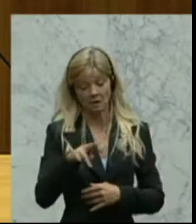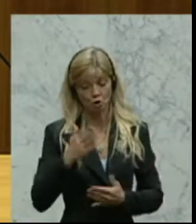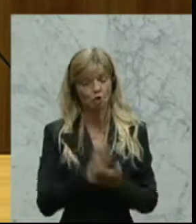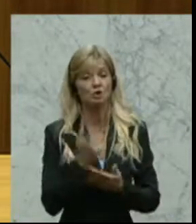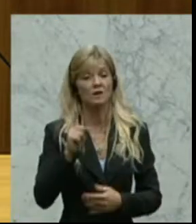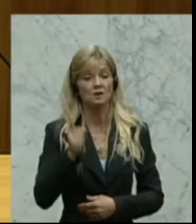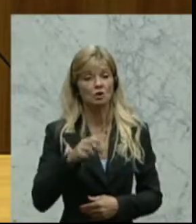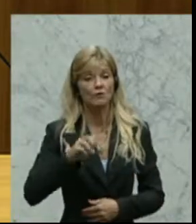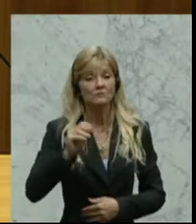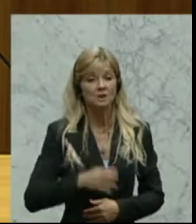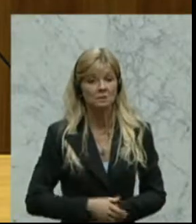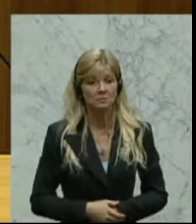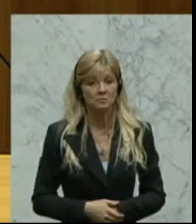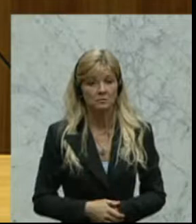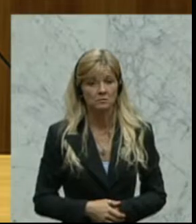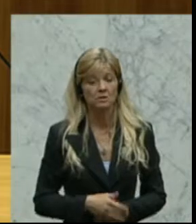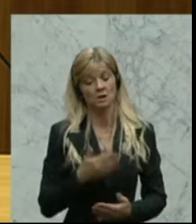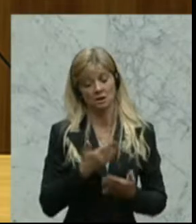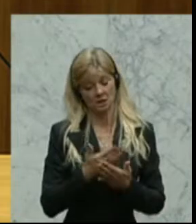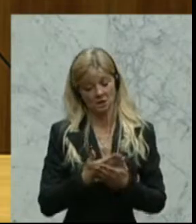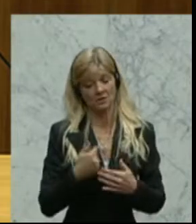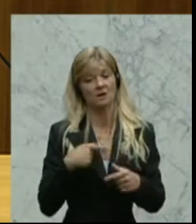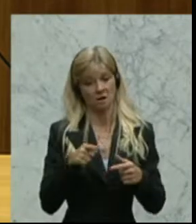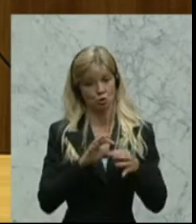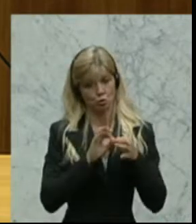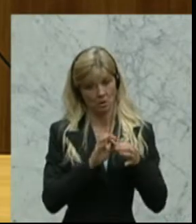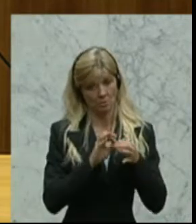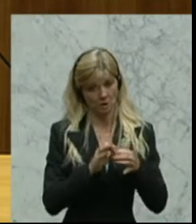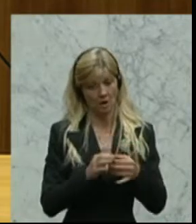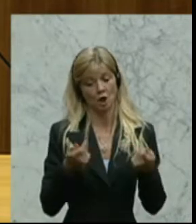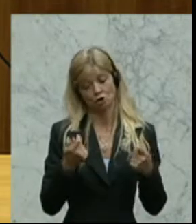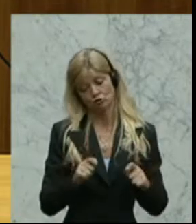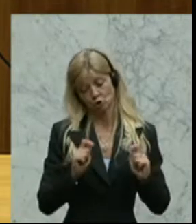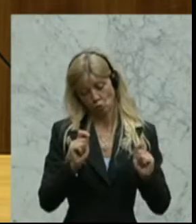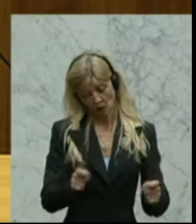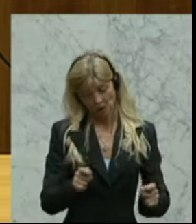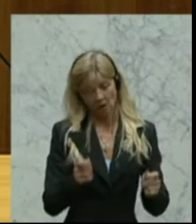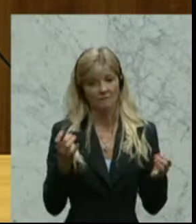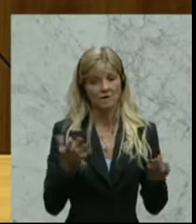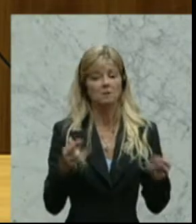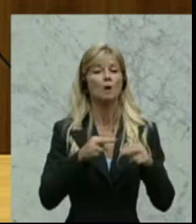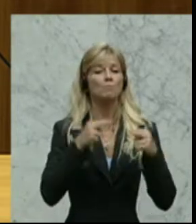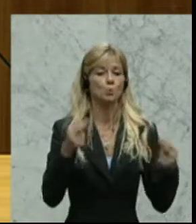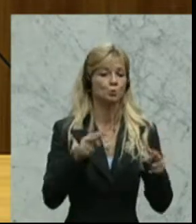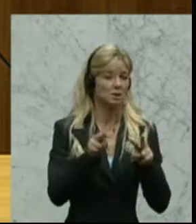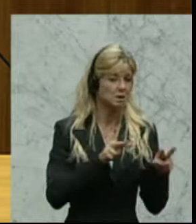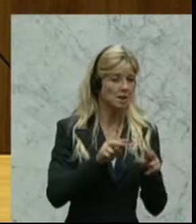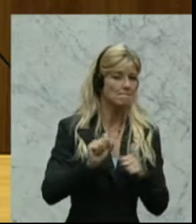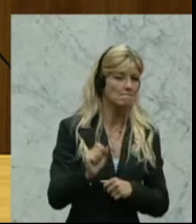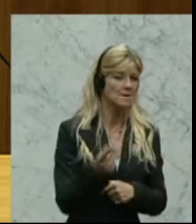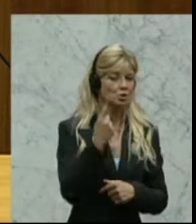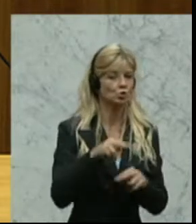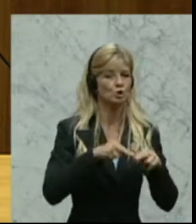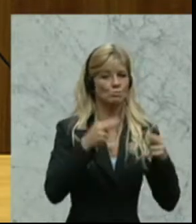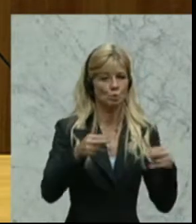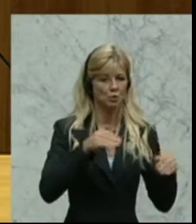diesem Zusammenhang einen Entschließungsantrag ein. Die Bundesregierung, insbesondere der Bundesminister für Finanzen, wird